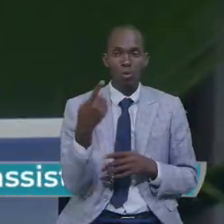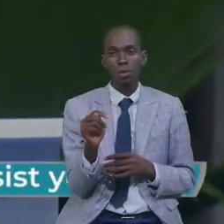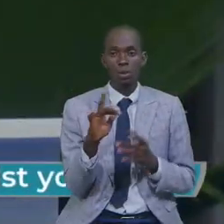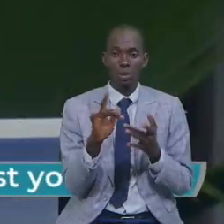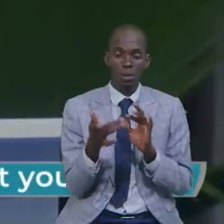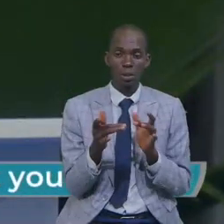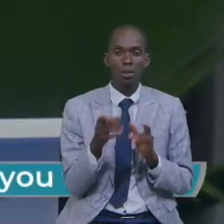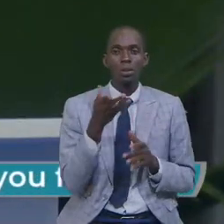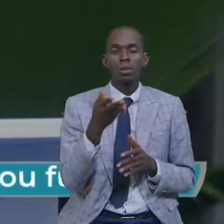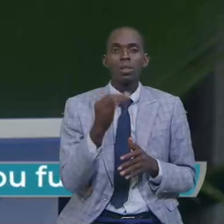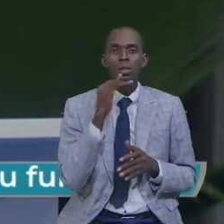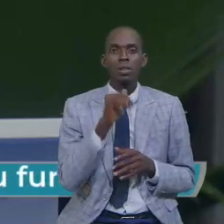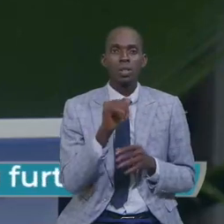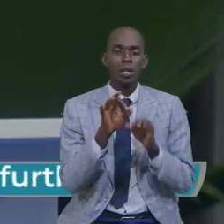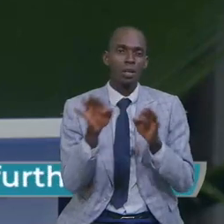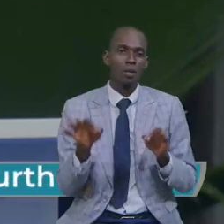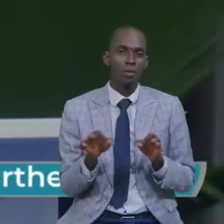pour cliquer dessus